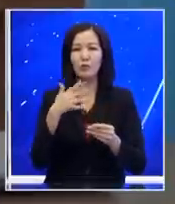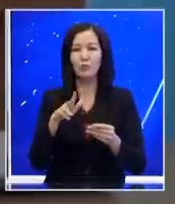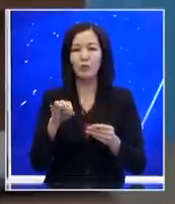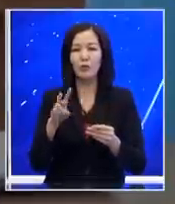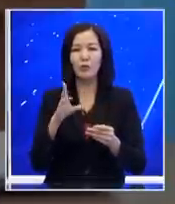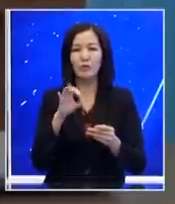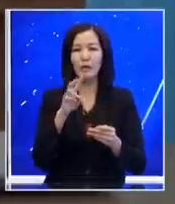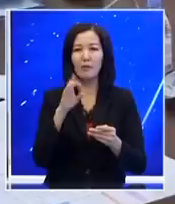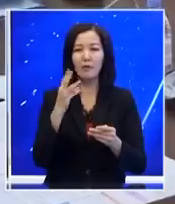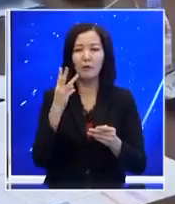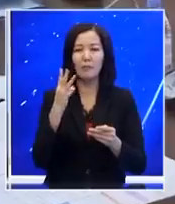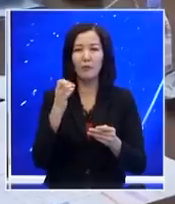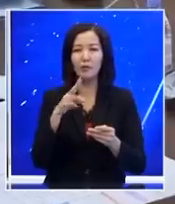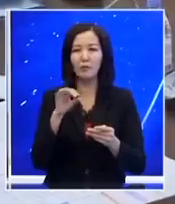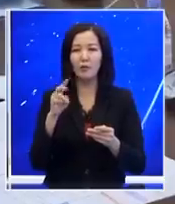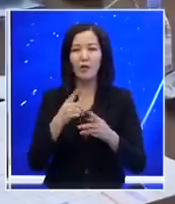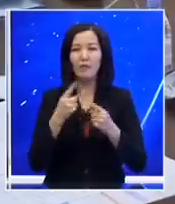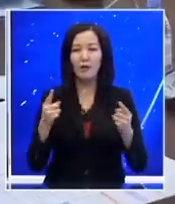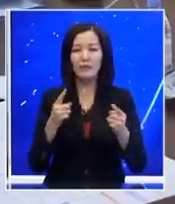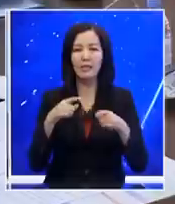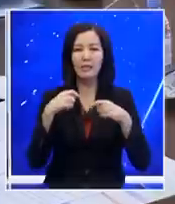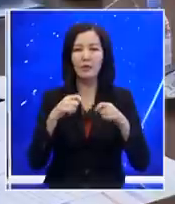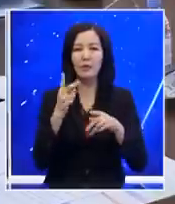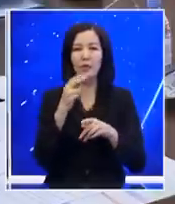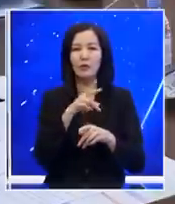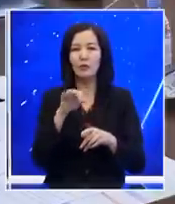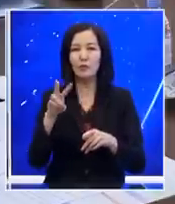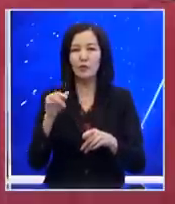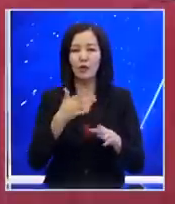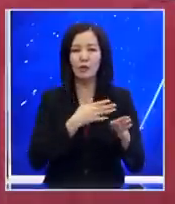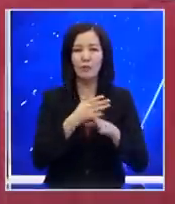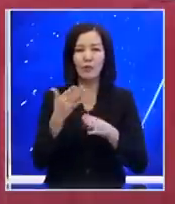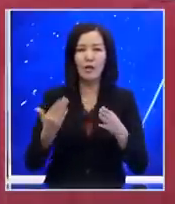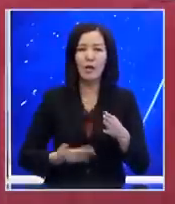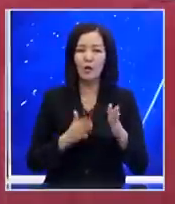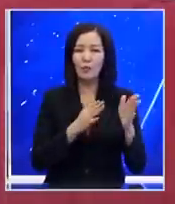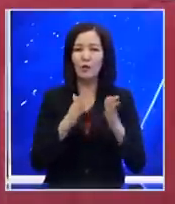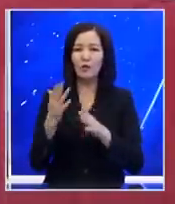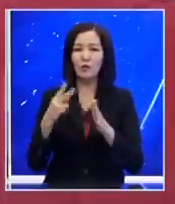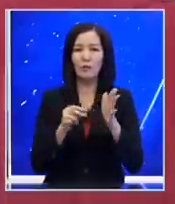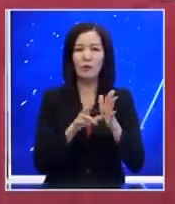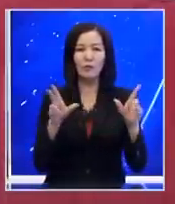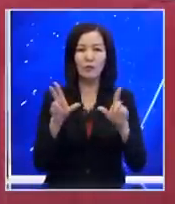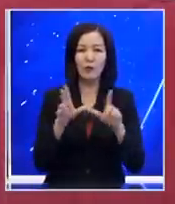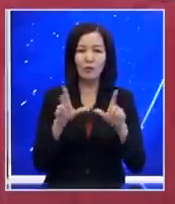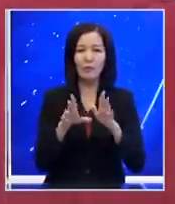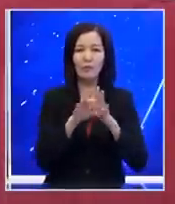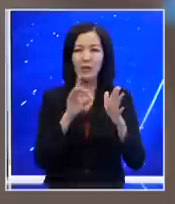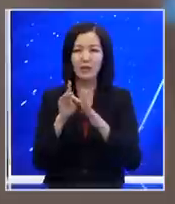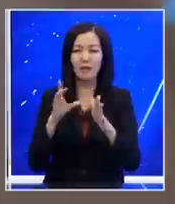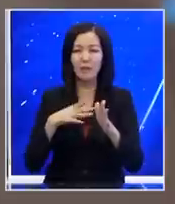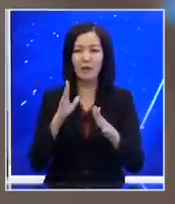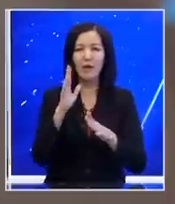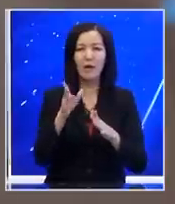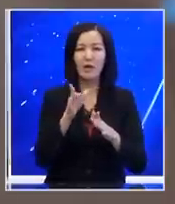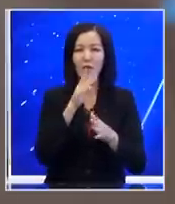Сабыржанға 500 миллион, басқа да ірі сауда нысандарына 200 миллион теңге бөлінді. Тағы әлеуеті тұрақты 29 сауда нүктесі таңдалып алынған. Алда